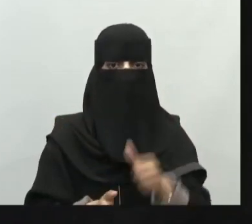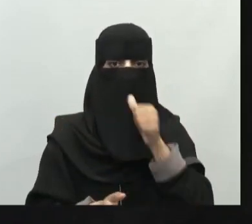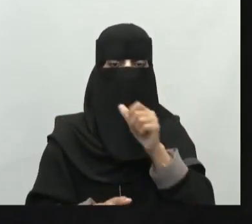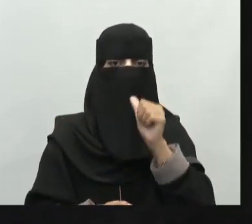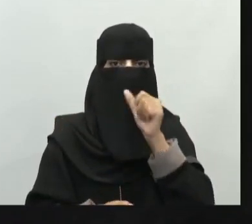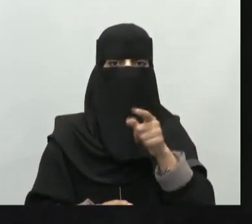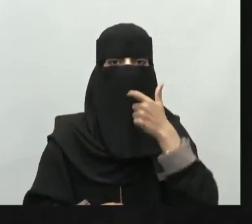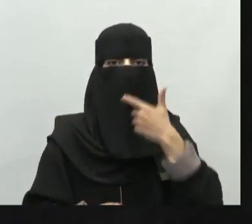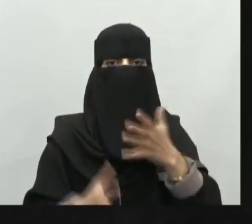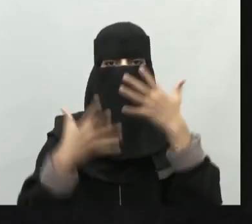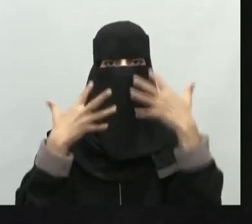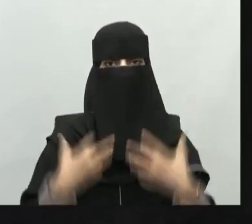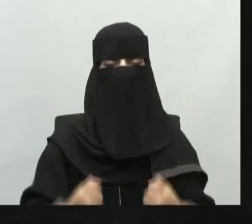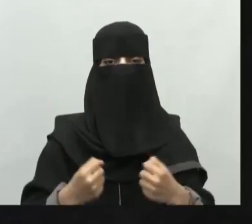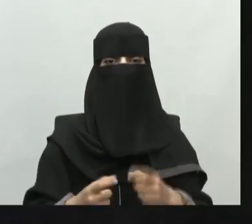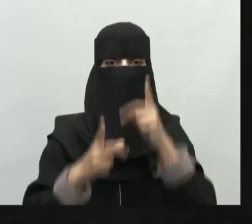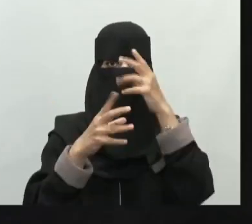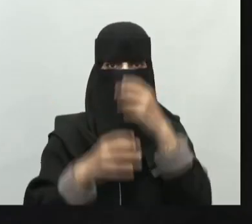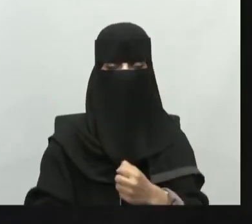الماء ودمتم سالمين في امان الله